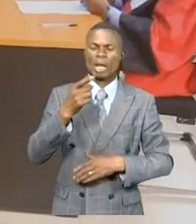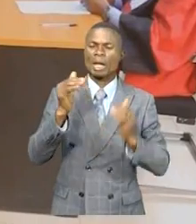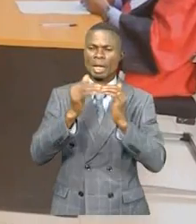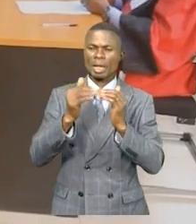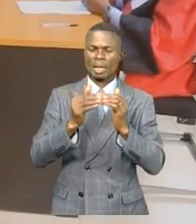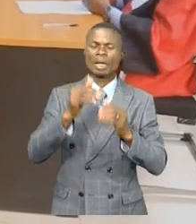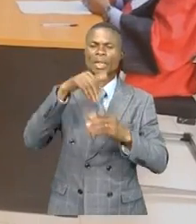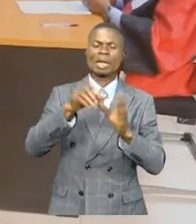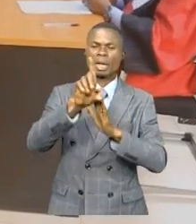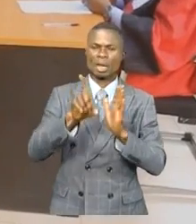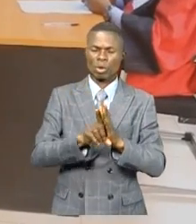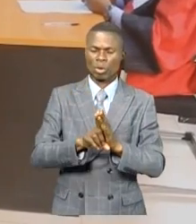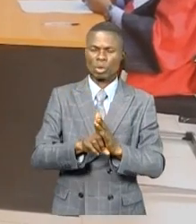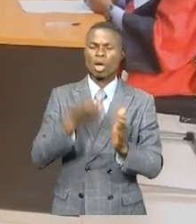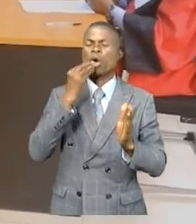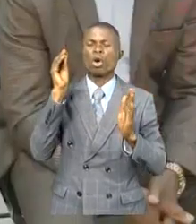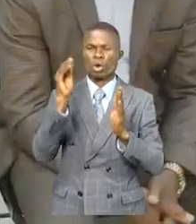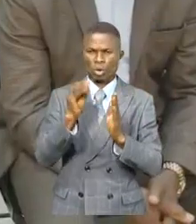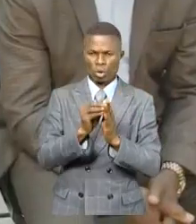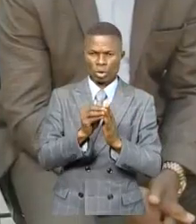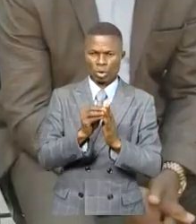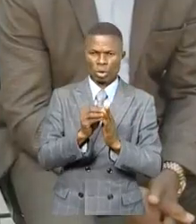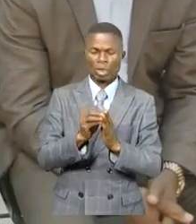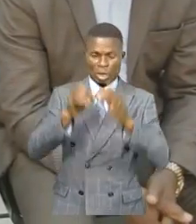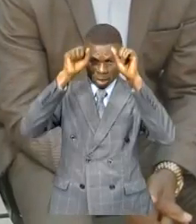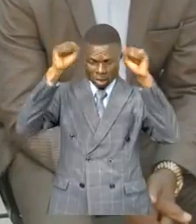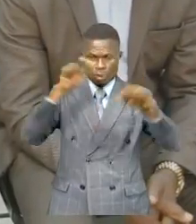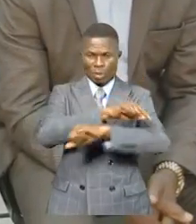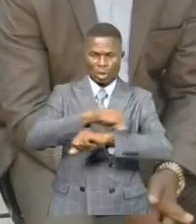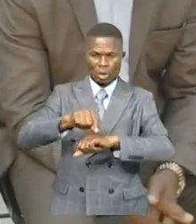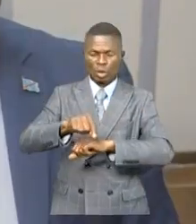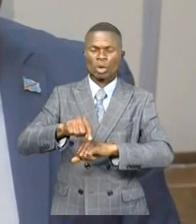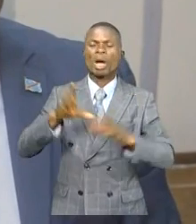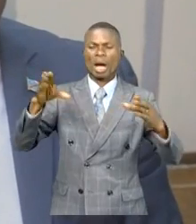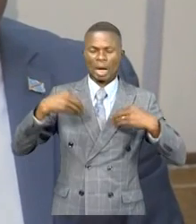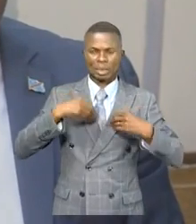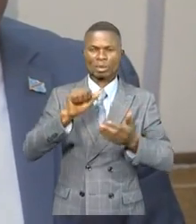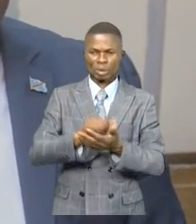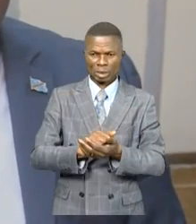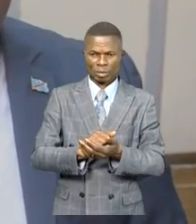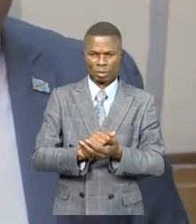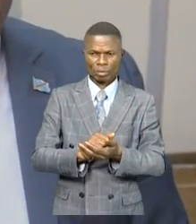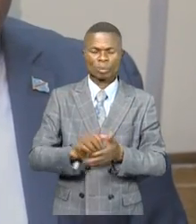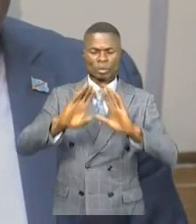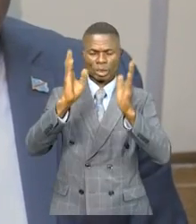la Constitution ces ordonnances, comme le confirme le président de la Cour, Dieudonné Kalouba.